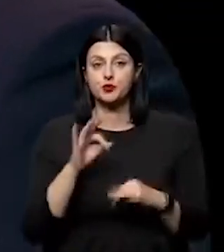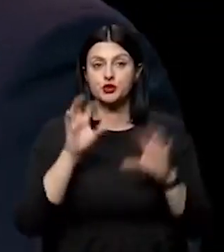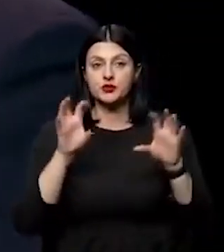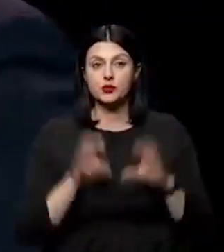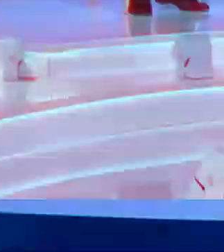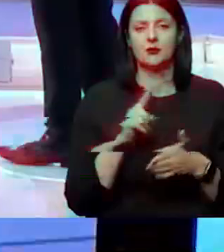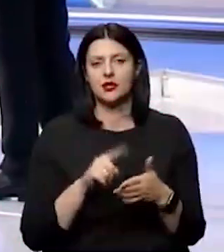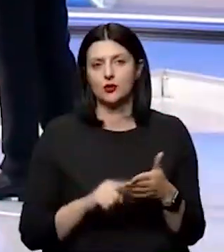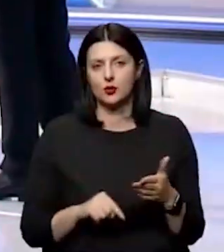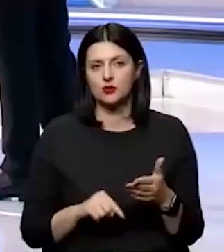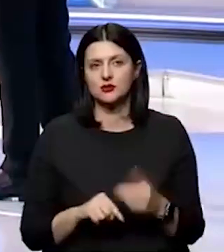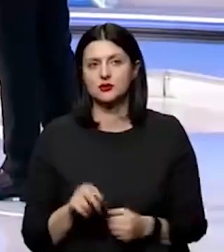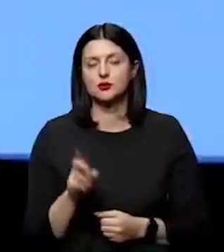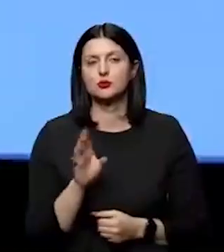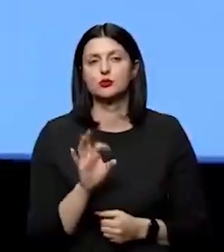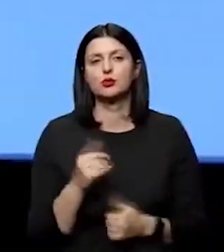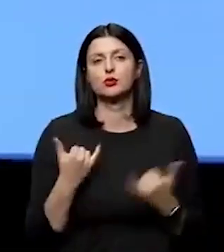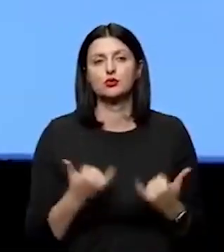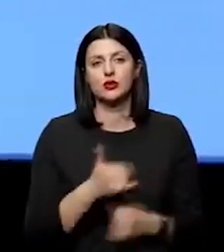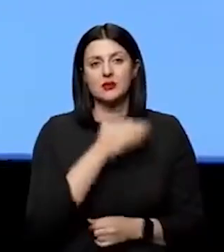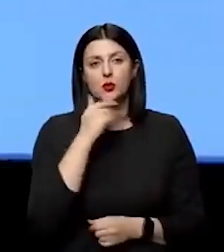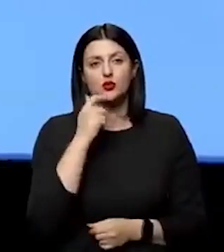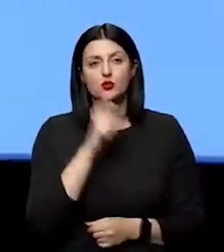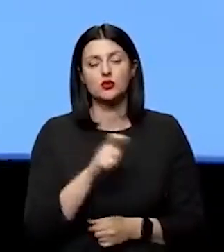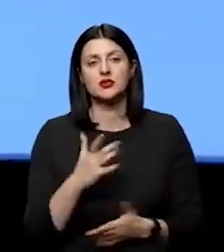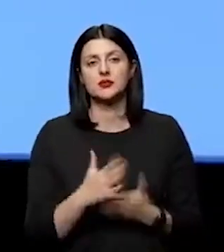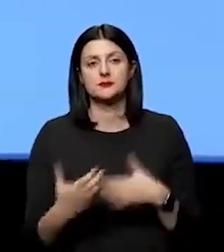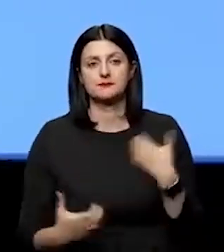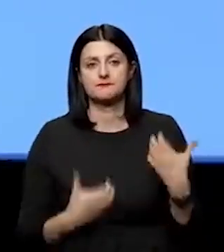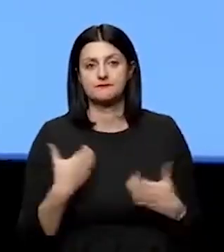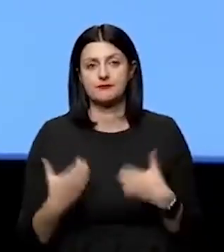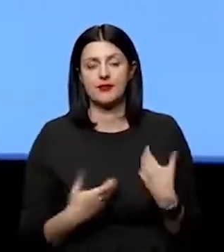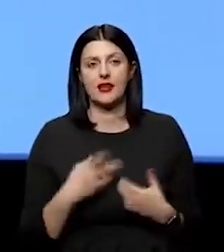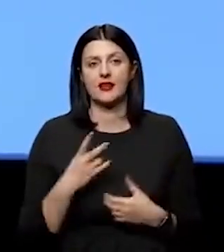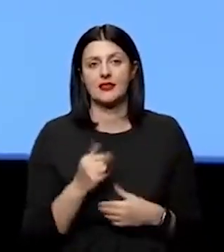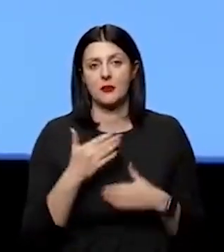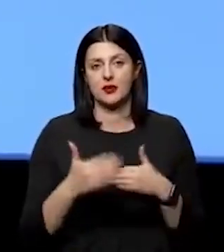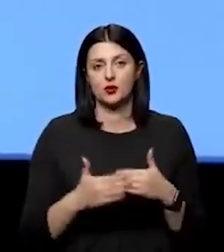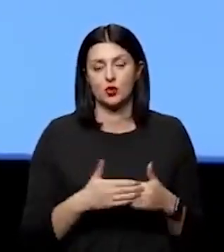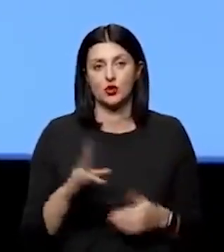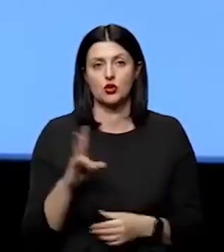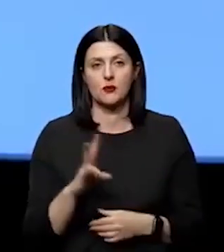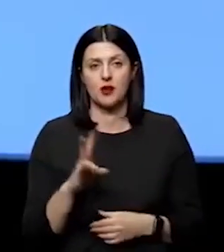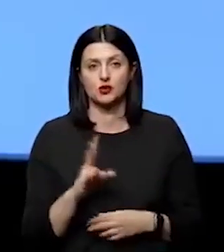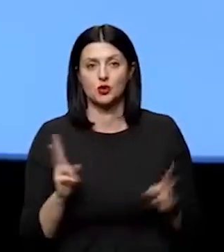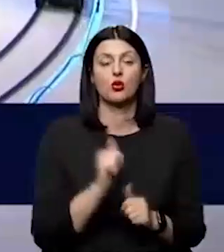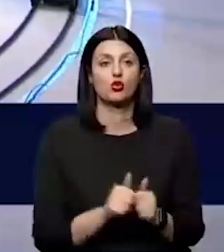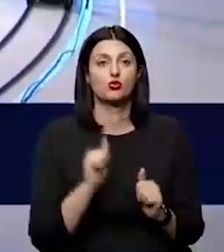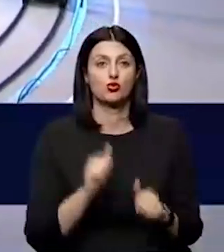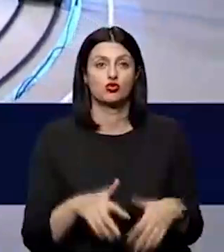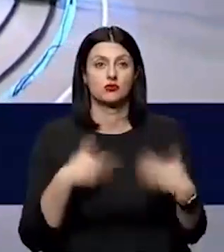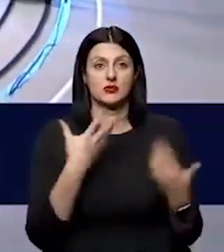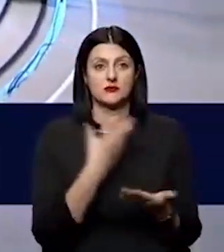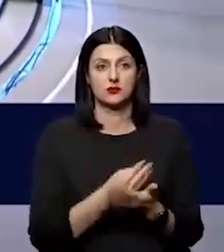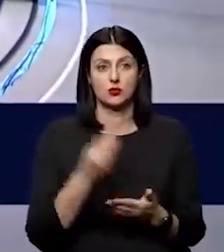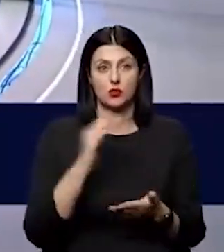спеціальний статус. Сьогодні мільйонів українців є тривога напередодні нормандського саміту. І ця тривога є зрозуміла. І я